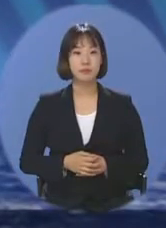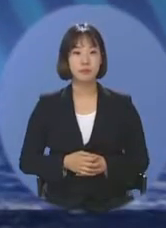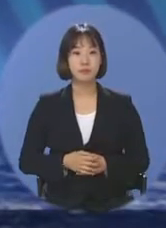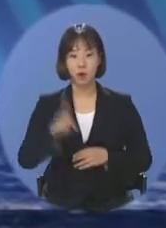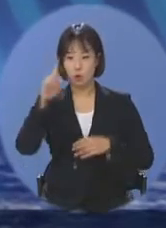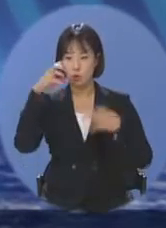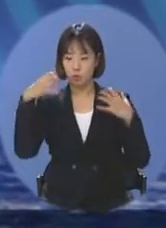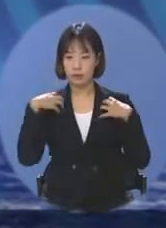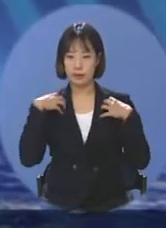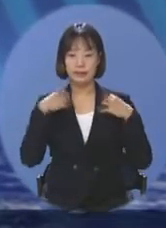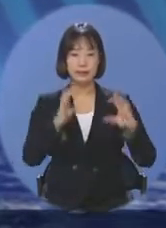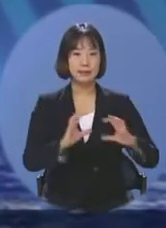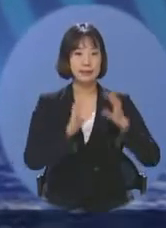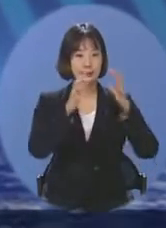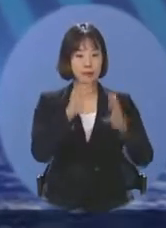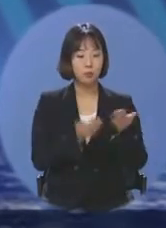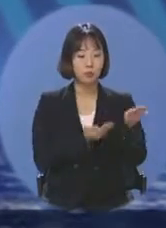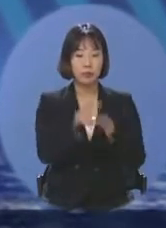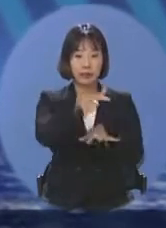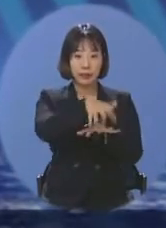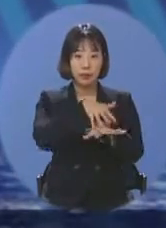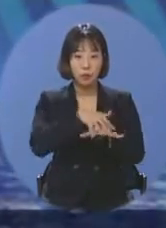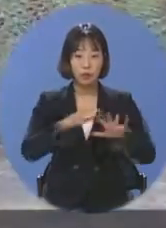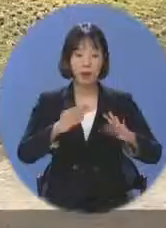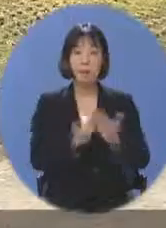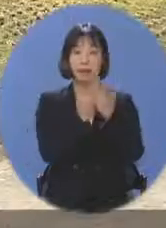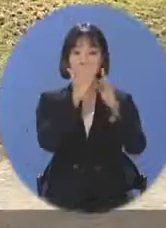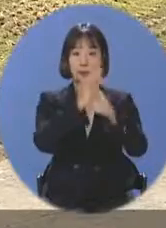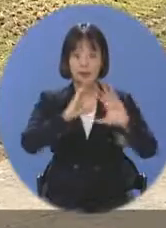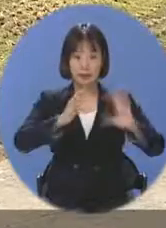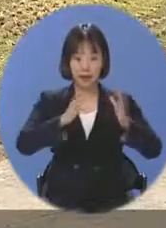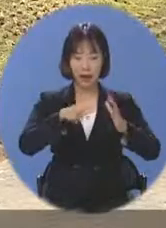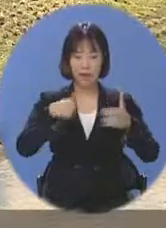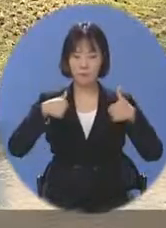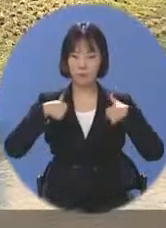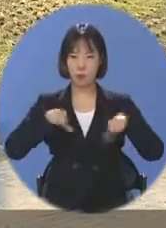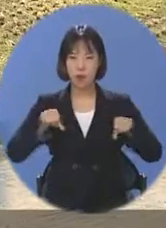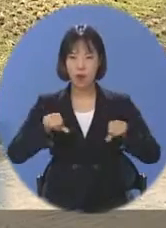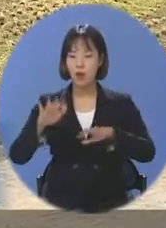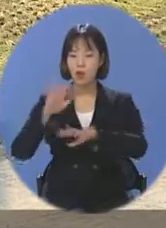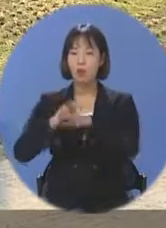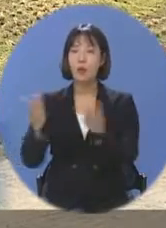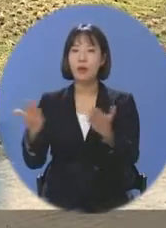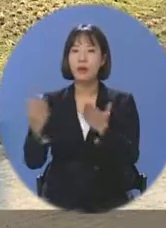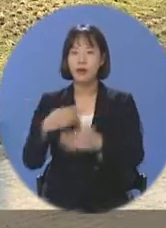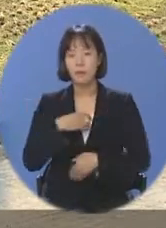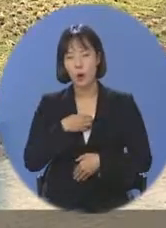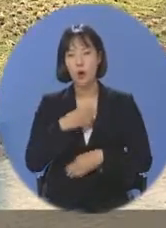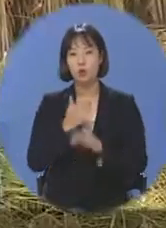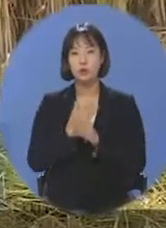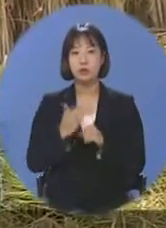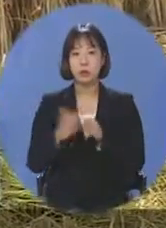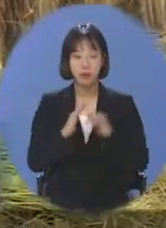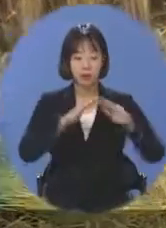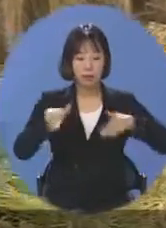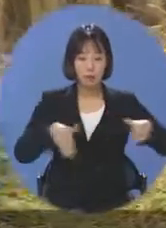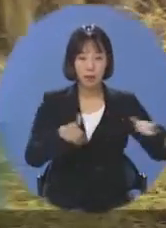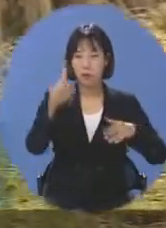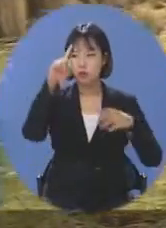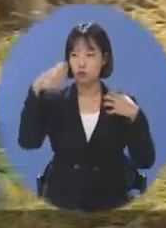정부의 세계 무역기구 개발도상국 지위 포기로 농업 부문에 타격이 우려되고 있는 가운데 전남도가 쌀을 비롯한 주요